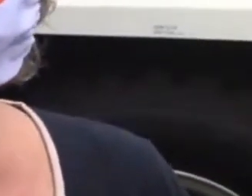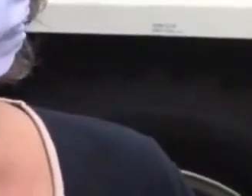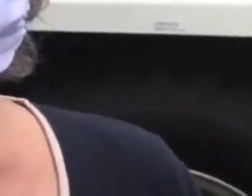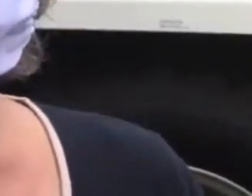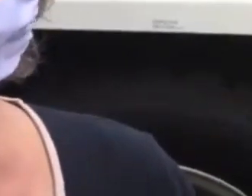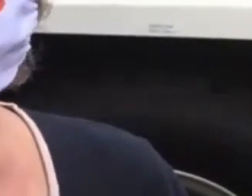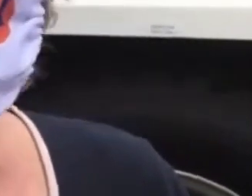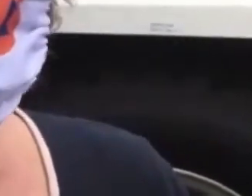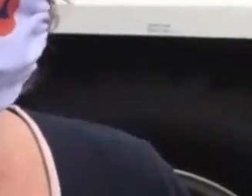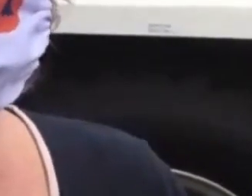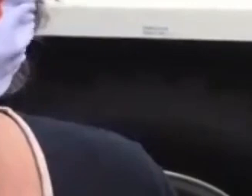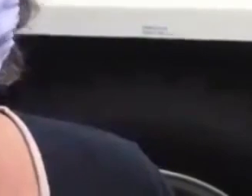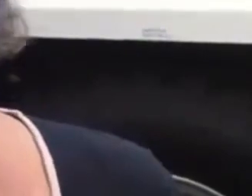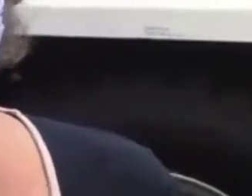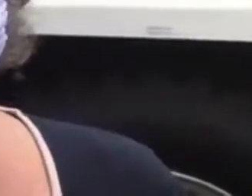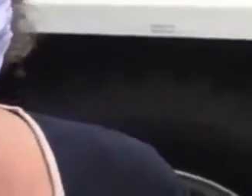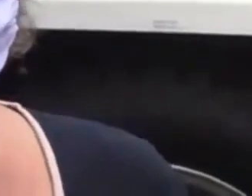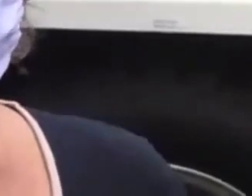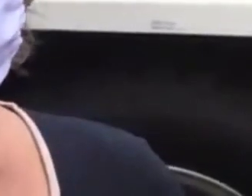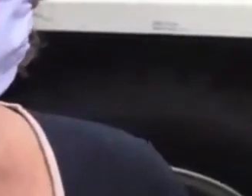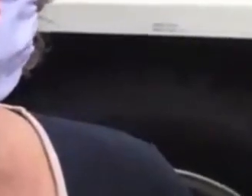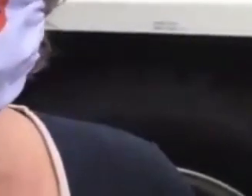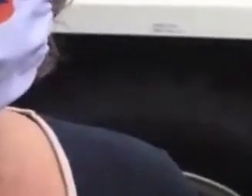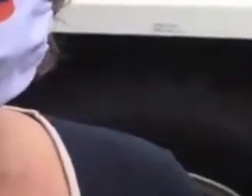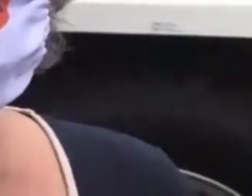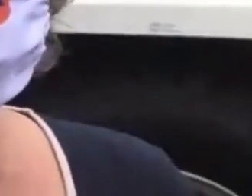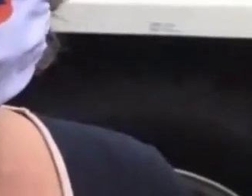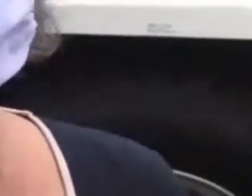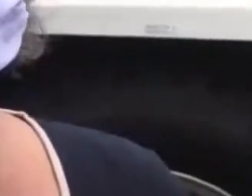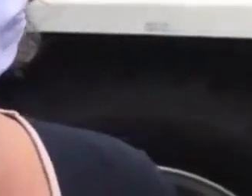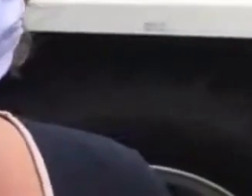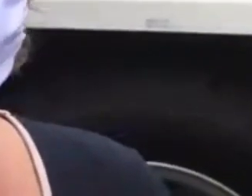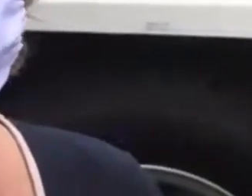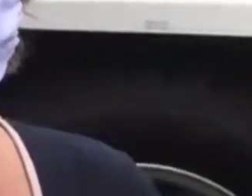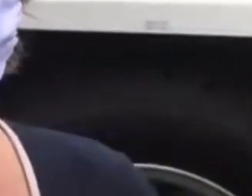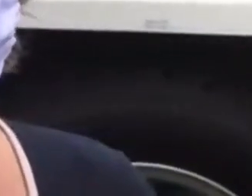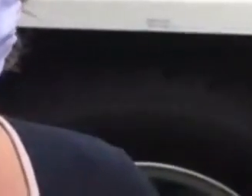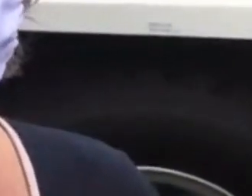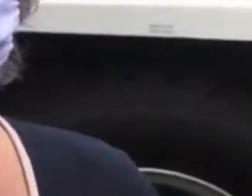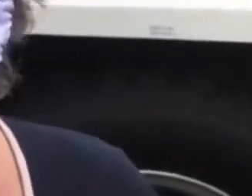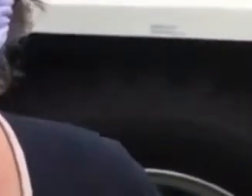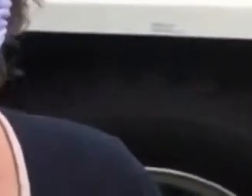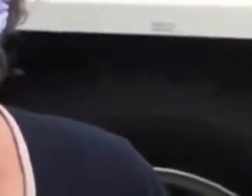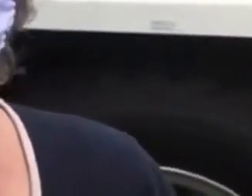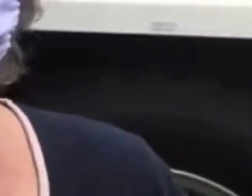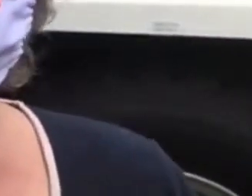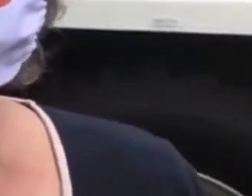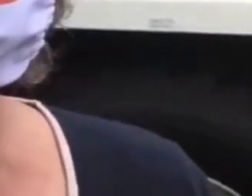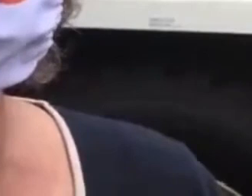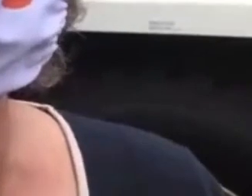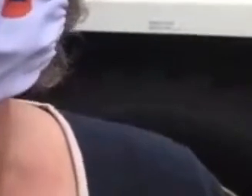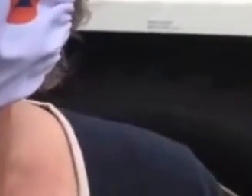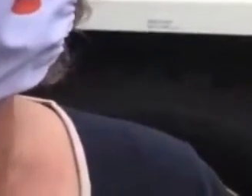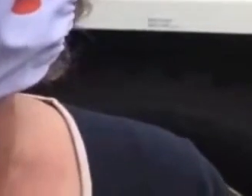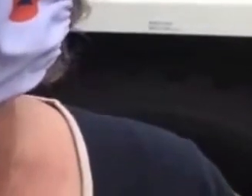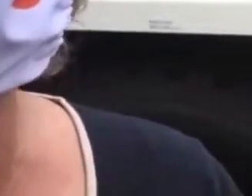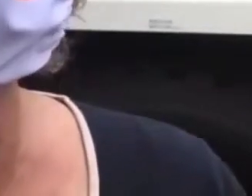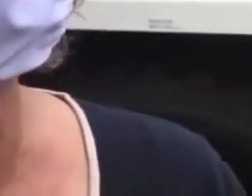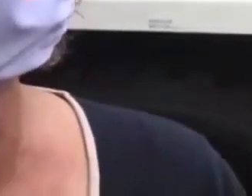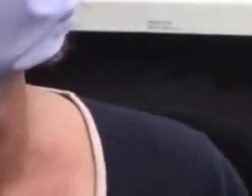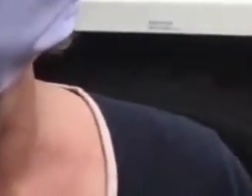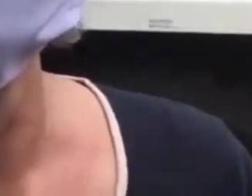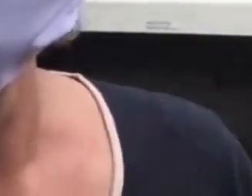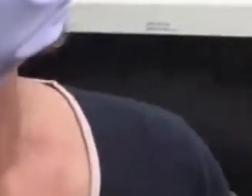mal sehen, die warnende Behörde des Bundes, das Bundesamt für Bevölkerungsschutz und Katastrophenhilfe, was machen wir eigentlich alles